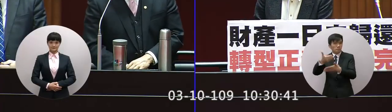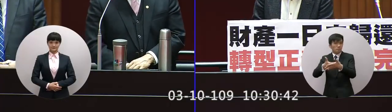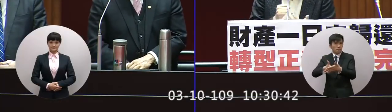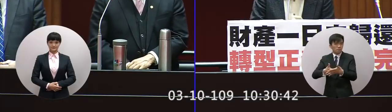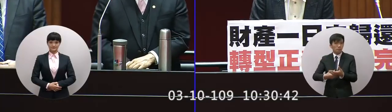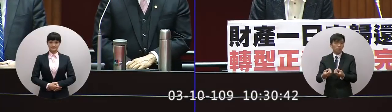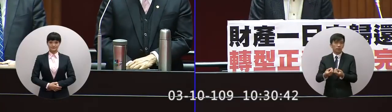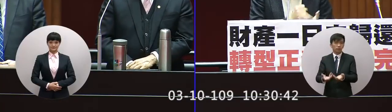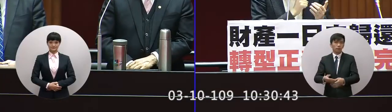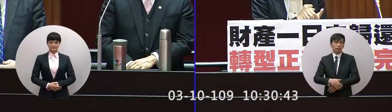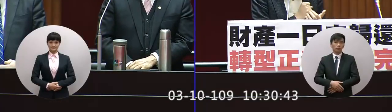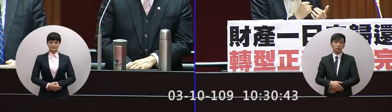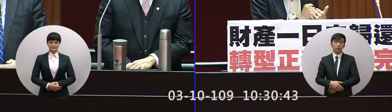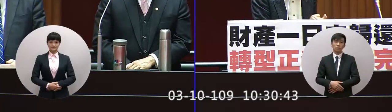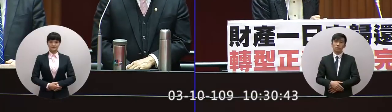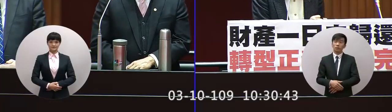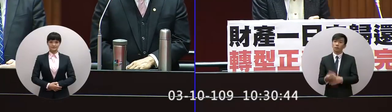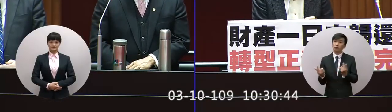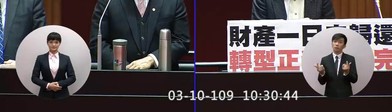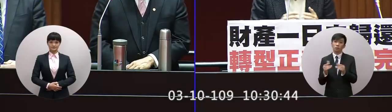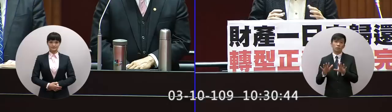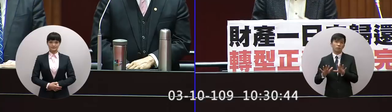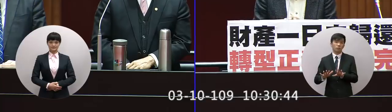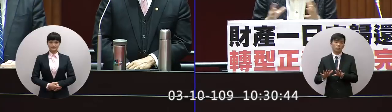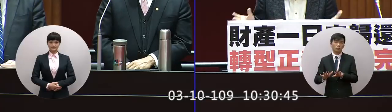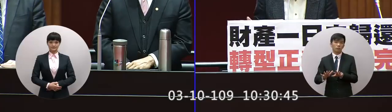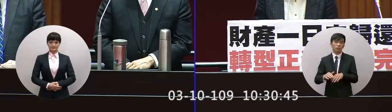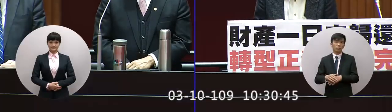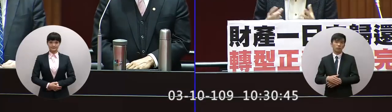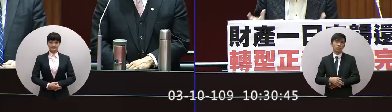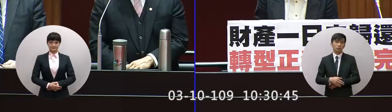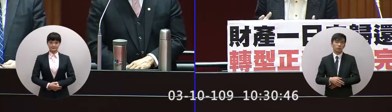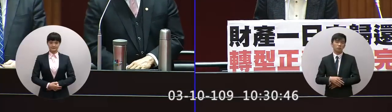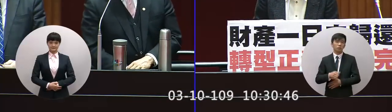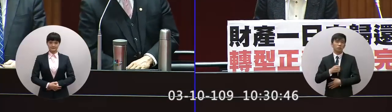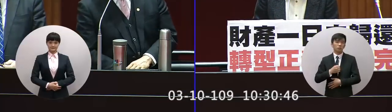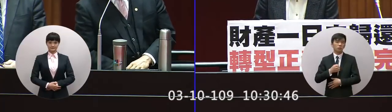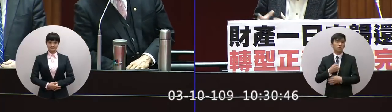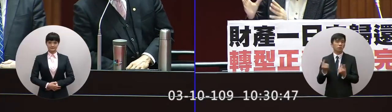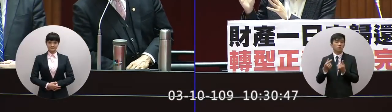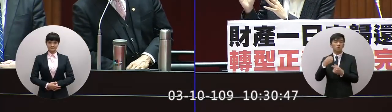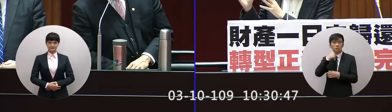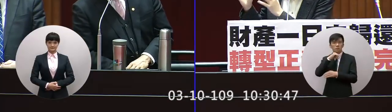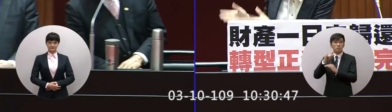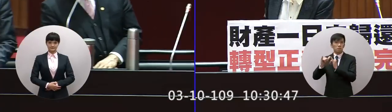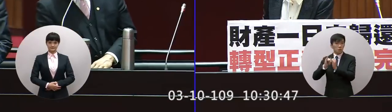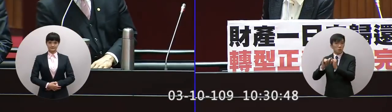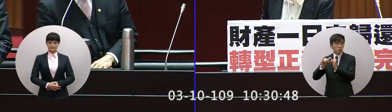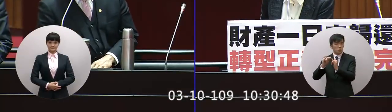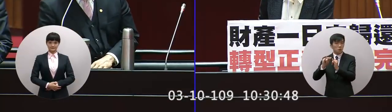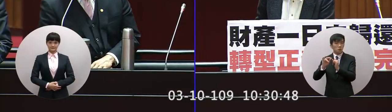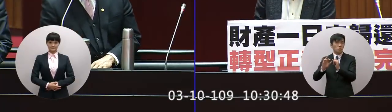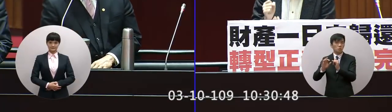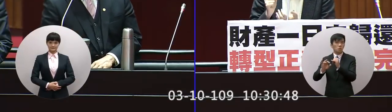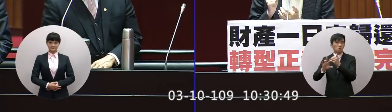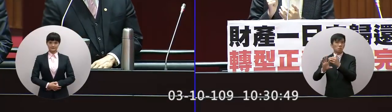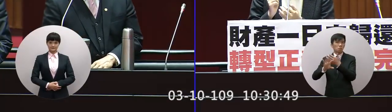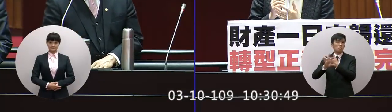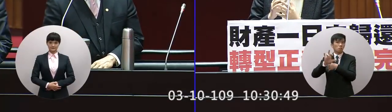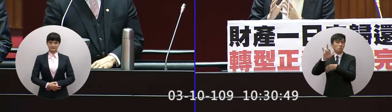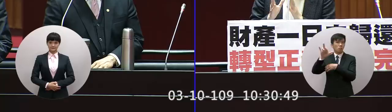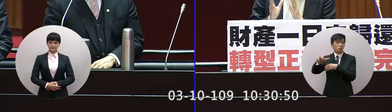减灾呢？是因为事实上我们现在有就我们所知有很多的国人都是在海外工作，